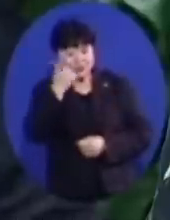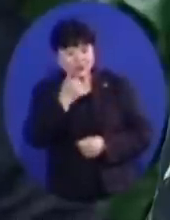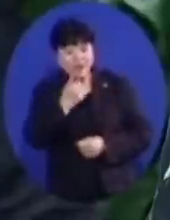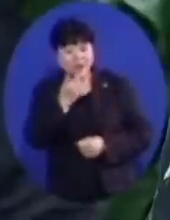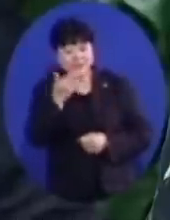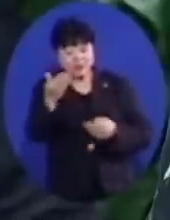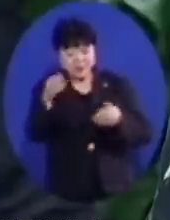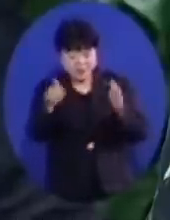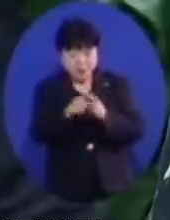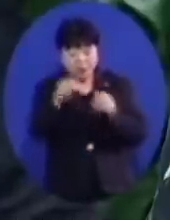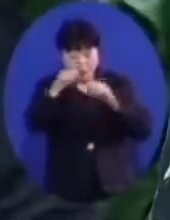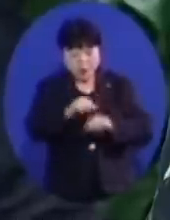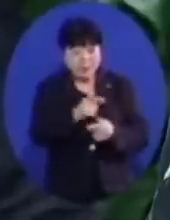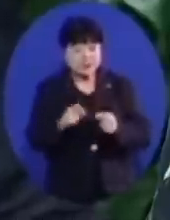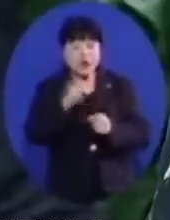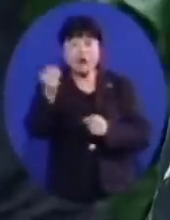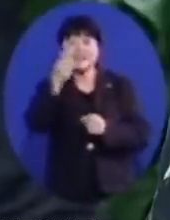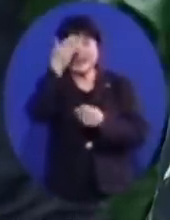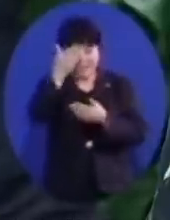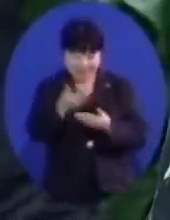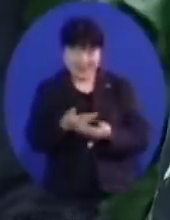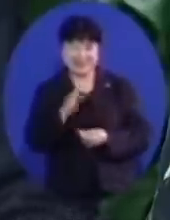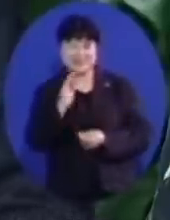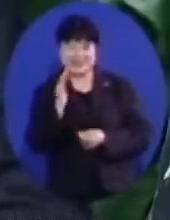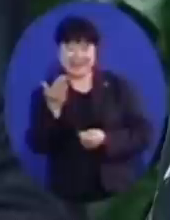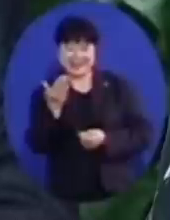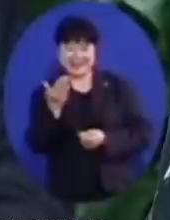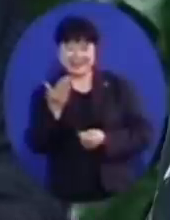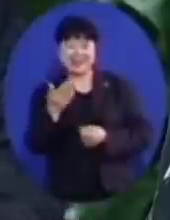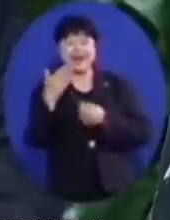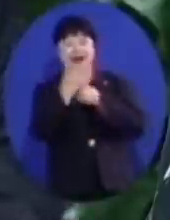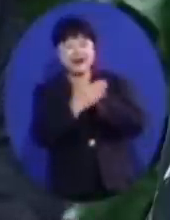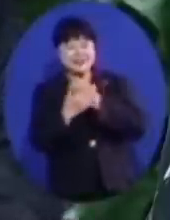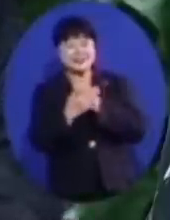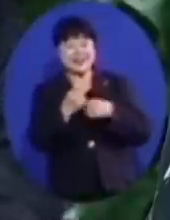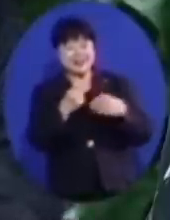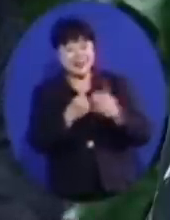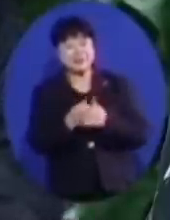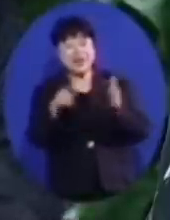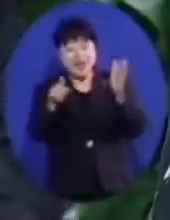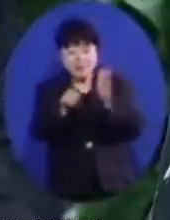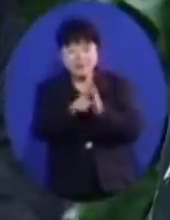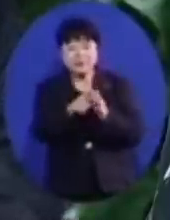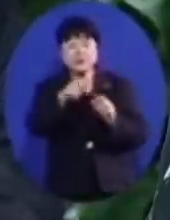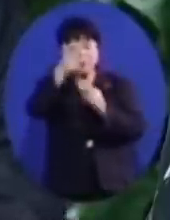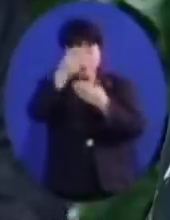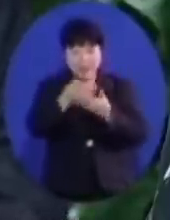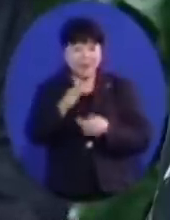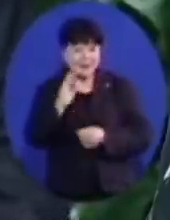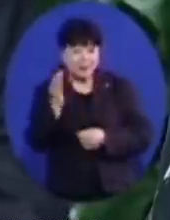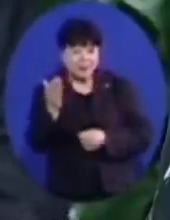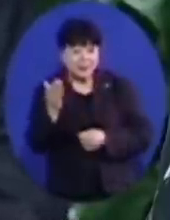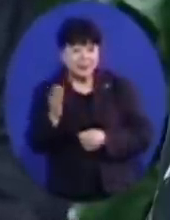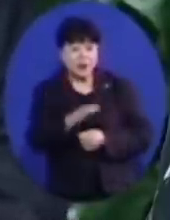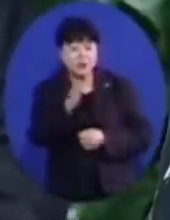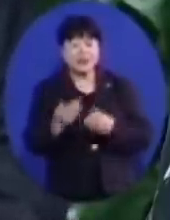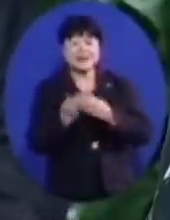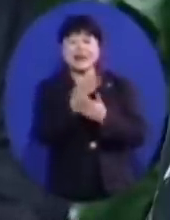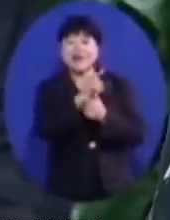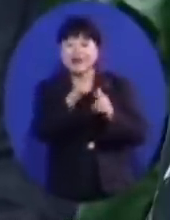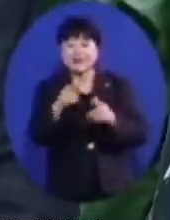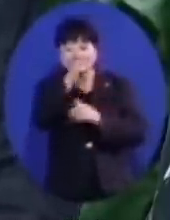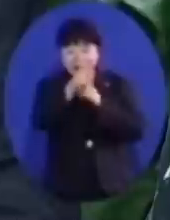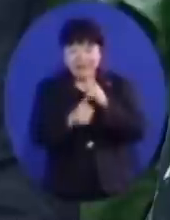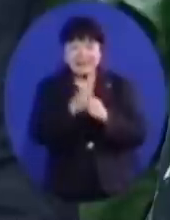저를 믿으면 멸망하지 않고 영생을 얻습니다 그 은혜를 인하여 믿음으로 말미암아 구원을 얻는 이것이 우리에게서 난 것이